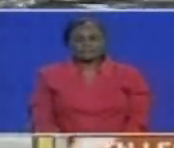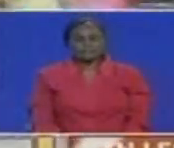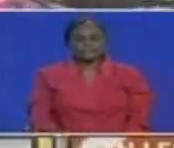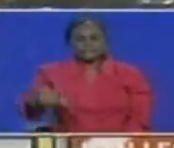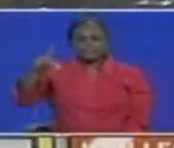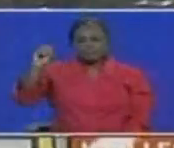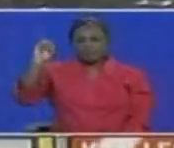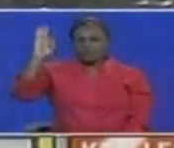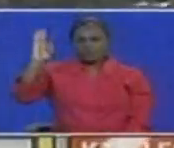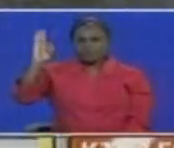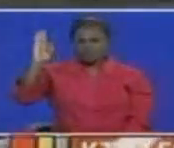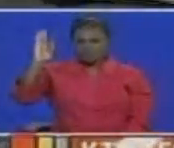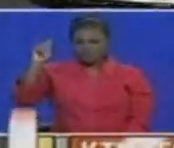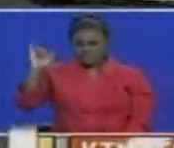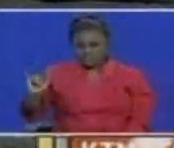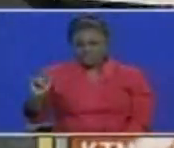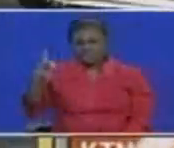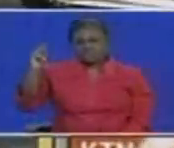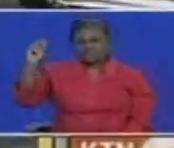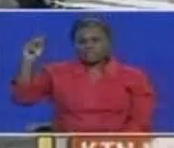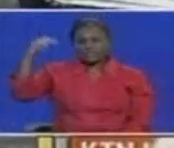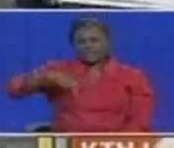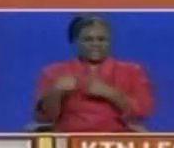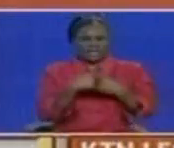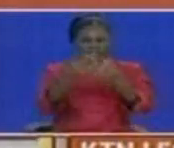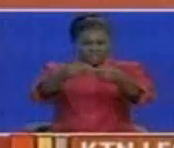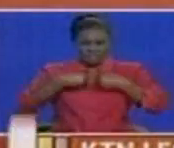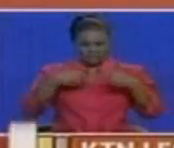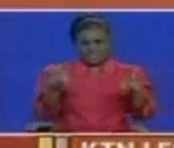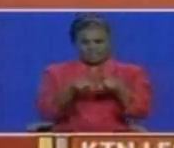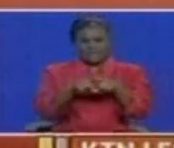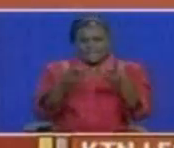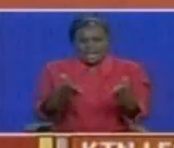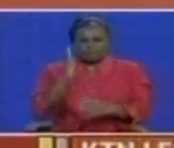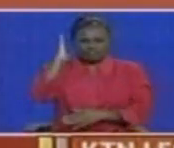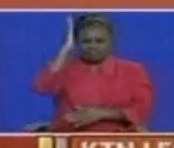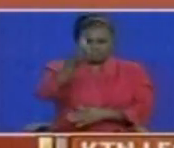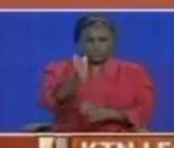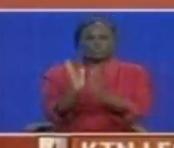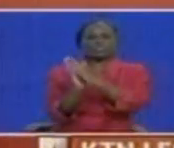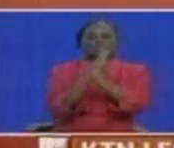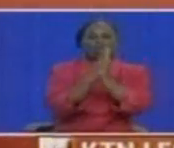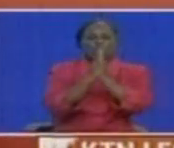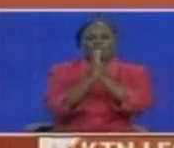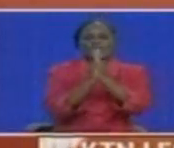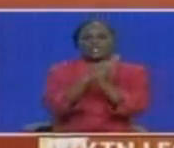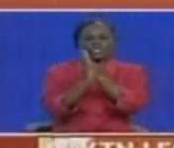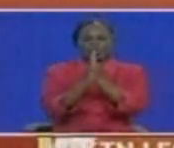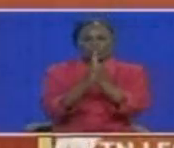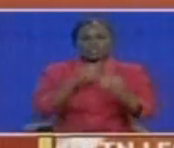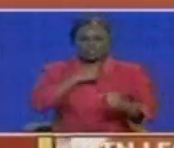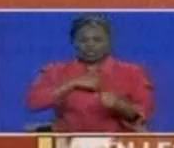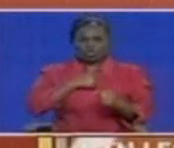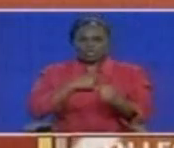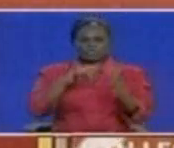Lofti Matambo, KTN Leo Wikendi. Tutaelekea katika ile story ambayo ile taarifa kunradhi ambayo